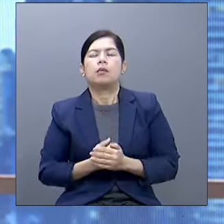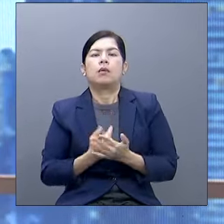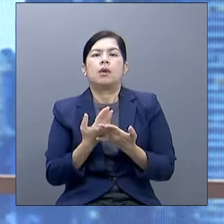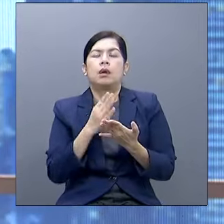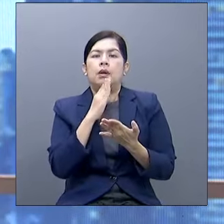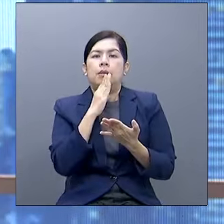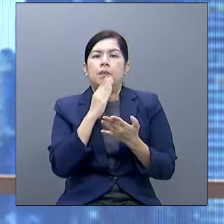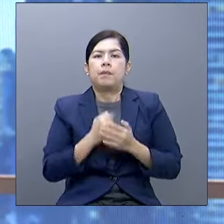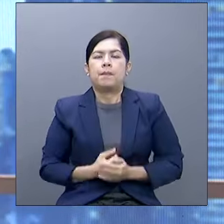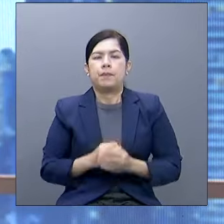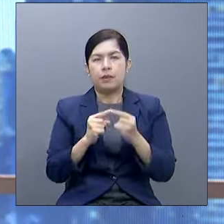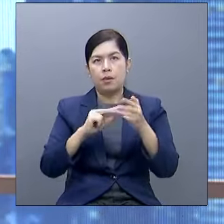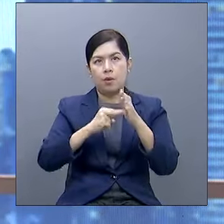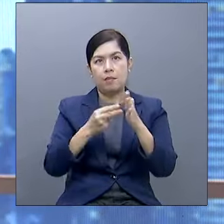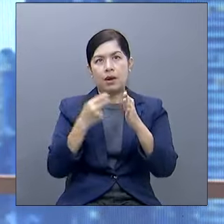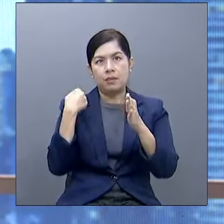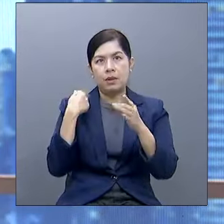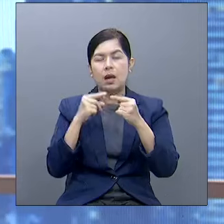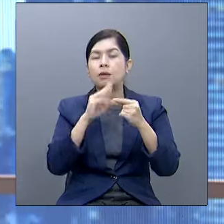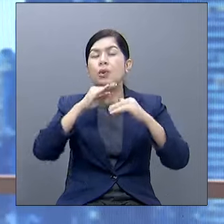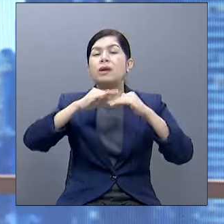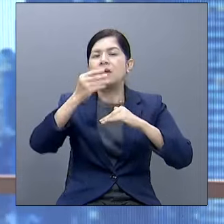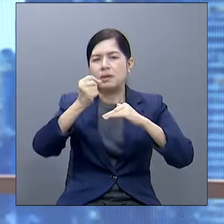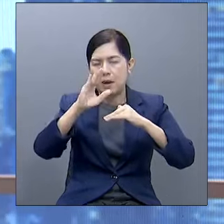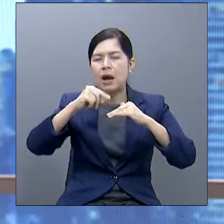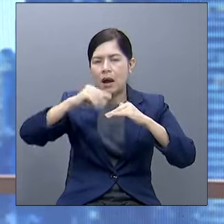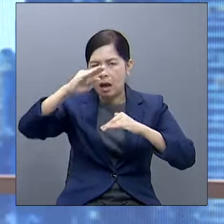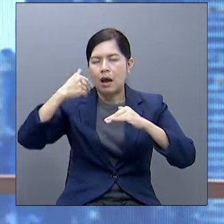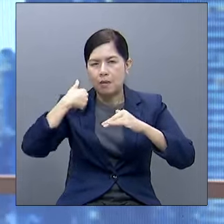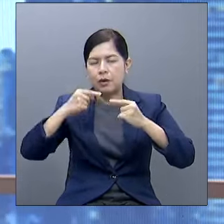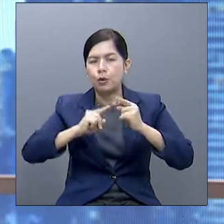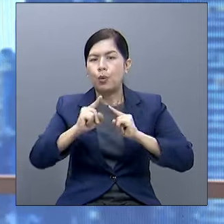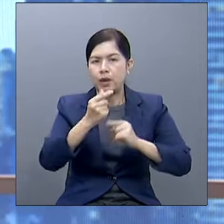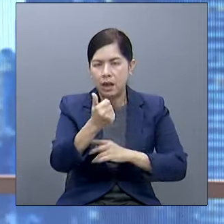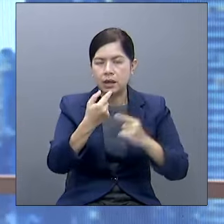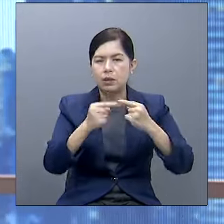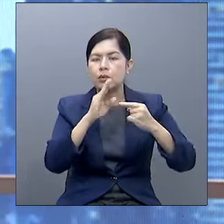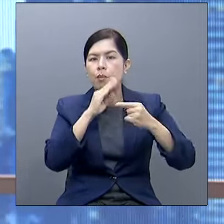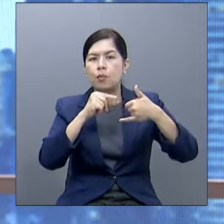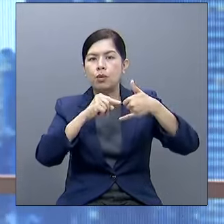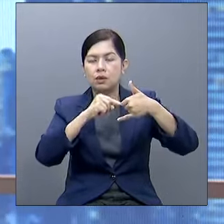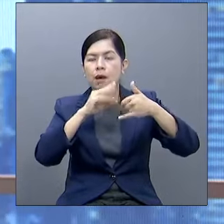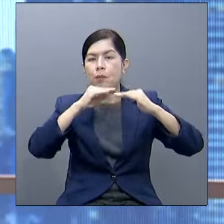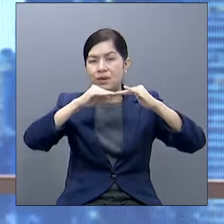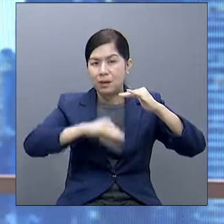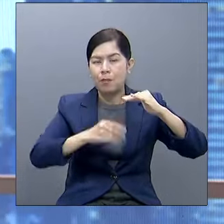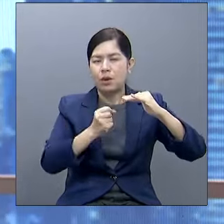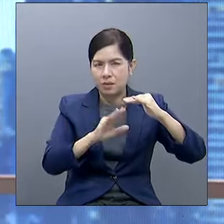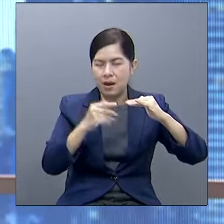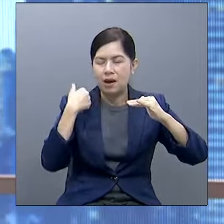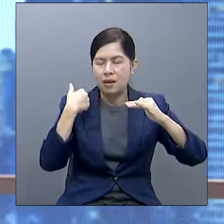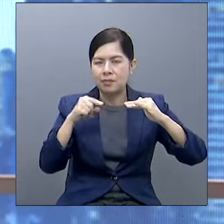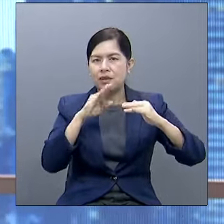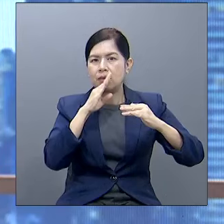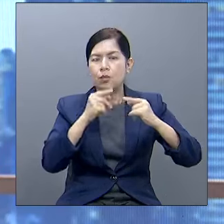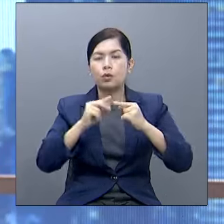กรณีที่ว่าแม้แม้ว่าผู้หญิงคนนั้นน่ะจะยอมเด็กอายุต่ำกว่า15เนี่ยยอมกับไอ้รุ่นพี่เนี่ยยอมกันนะ